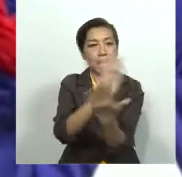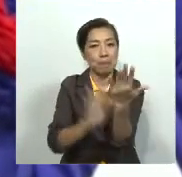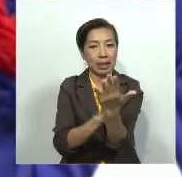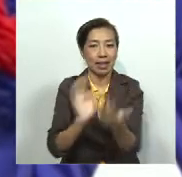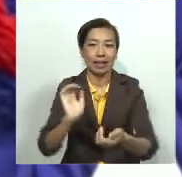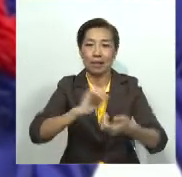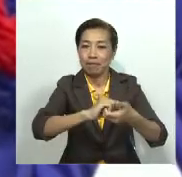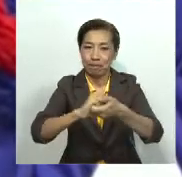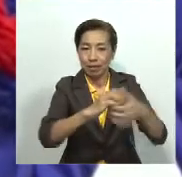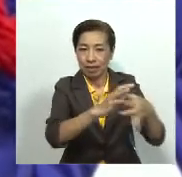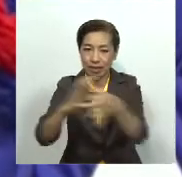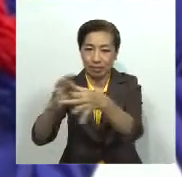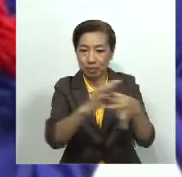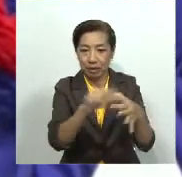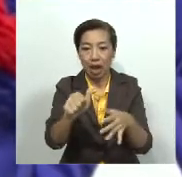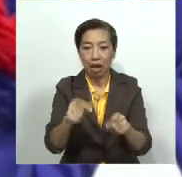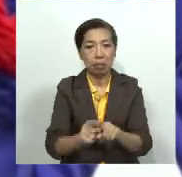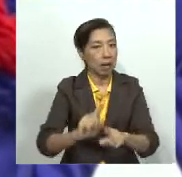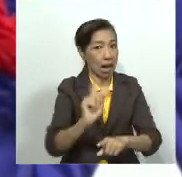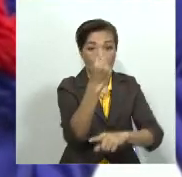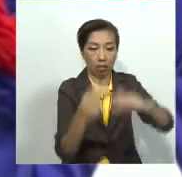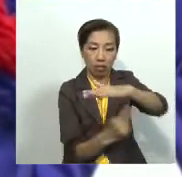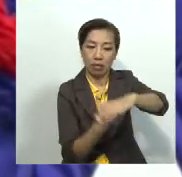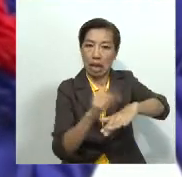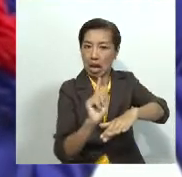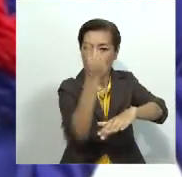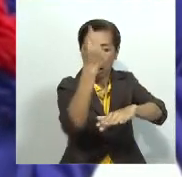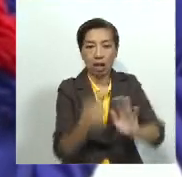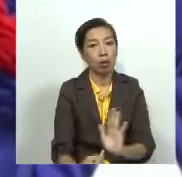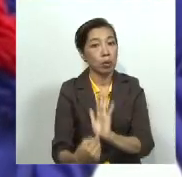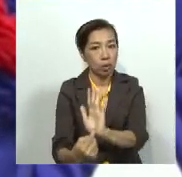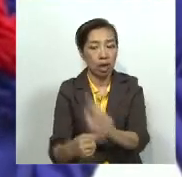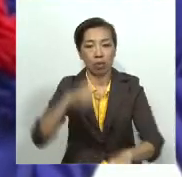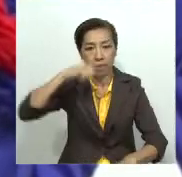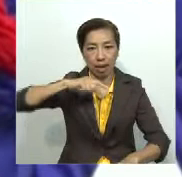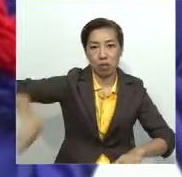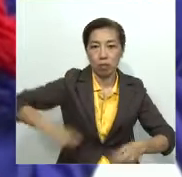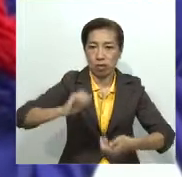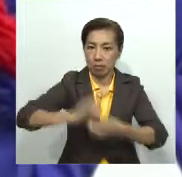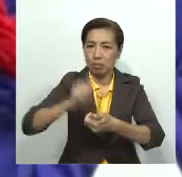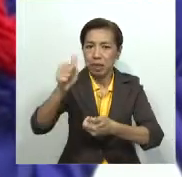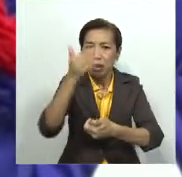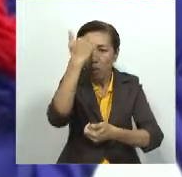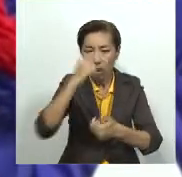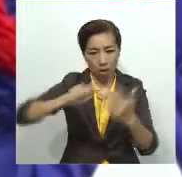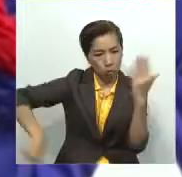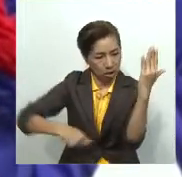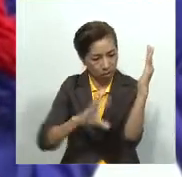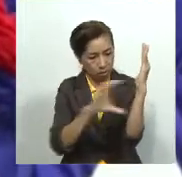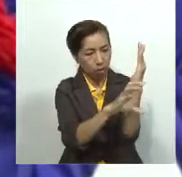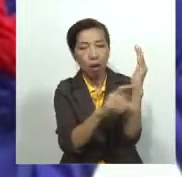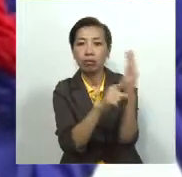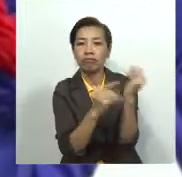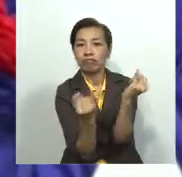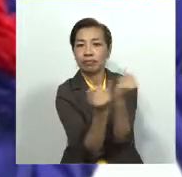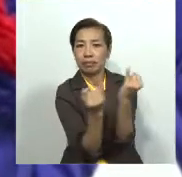สะพานแห่งนี้ยังเป็นประจักษ์พยานชัดเจนถึงสายสัมพันธ์อันดียิ่งระหว่าง2ประเทศซึ่งเป็นประเทศเพื่อนบ้านที่มีความสัมพันธ์ใกล้